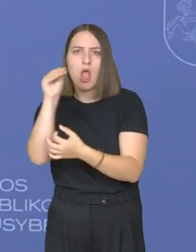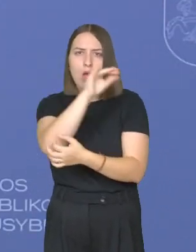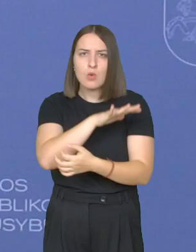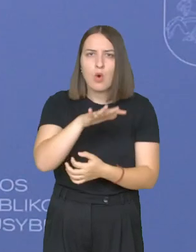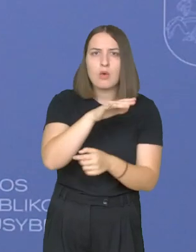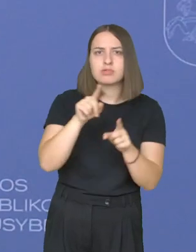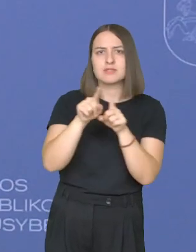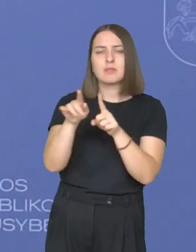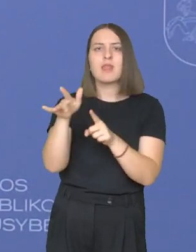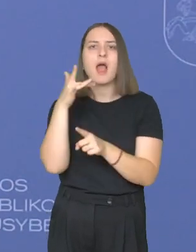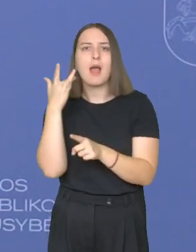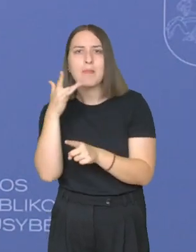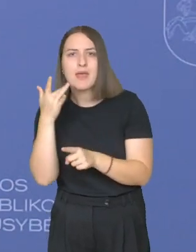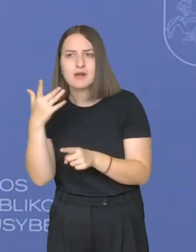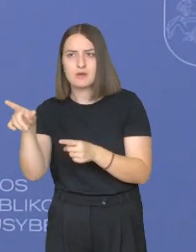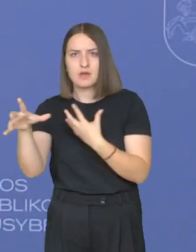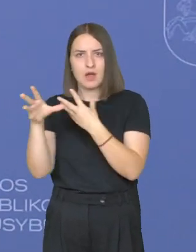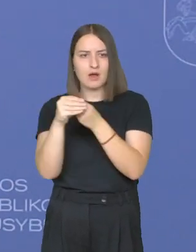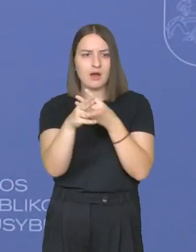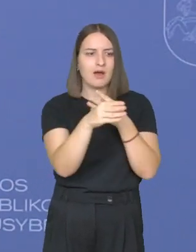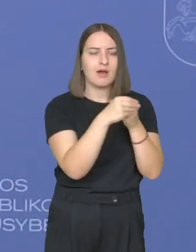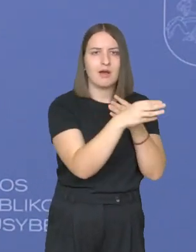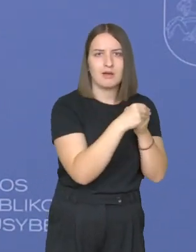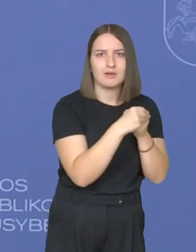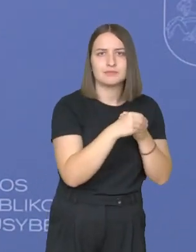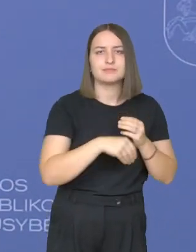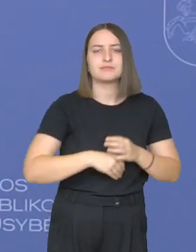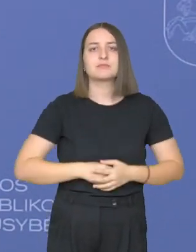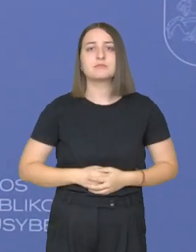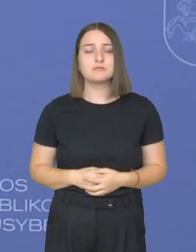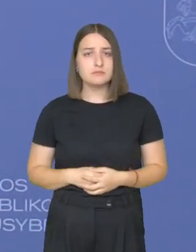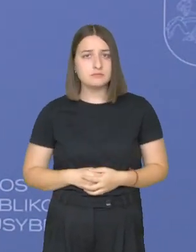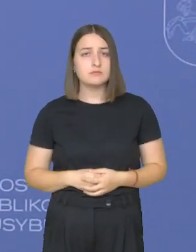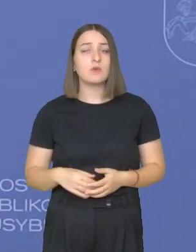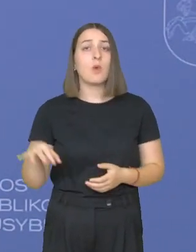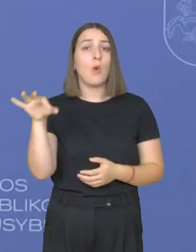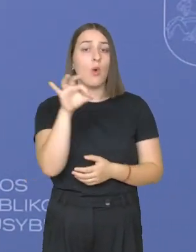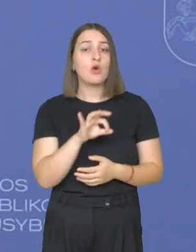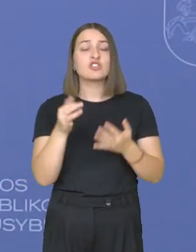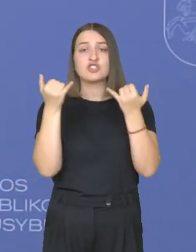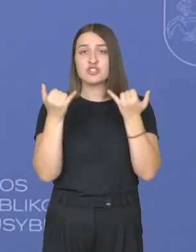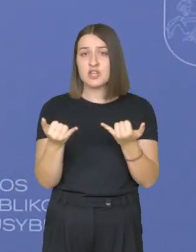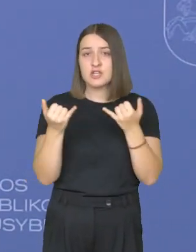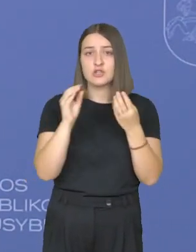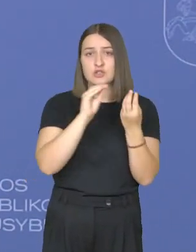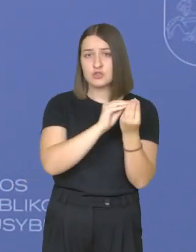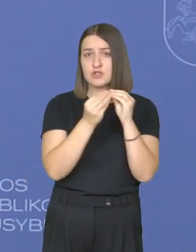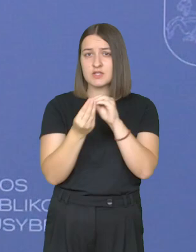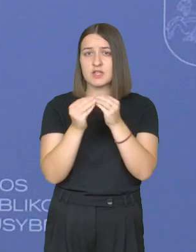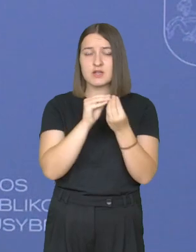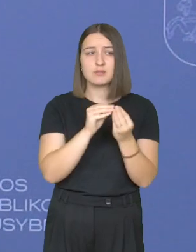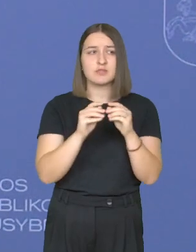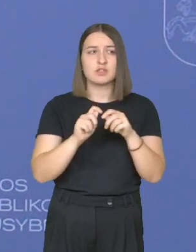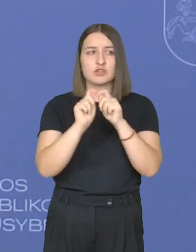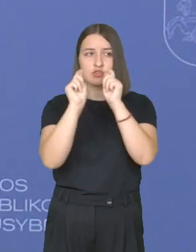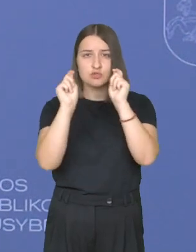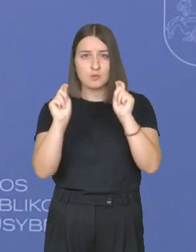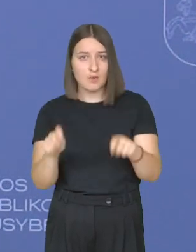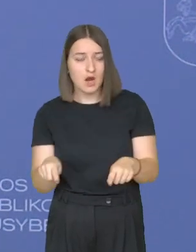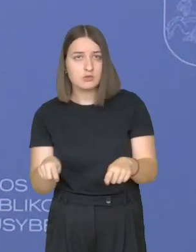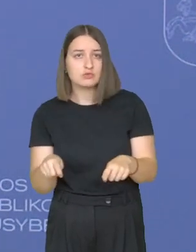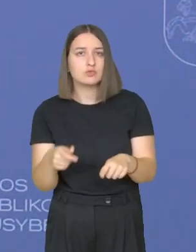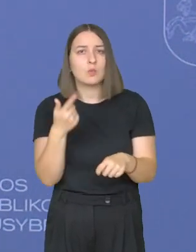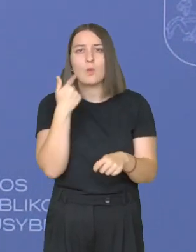amerikos valstijose a kalbant apie šiandienos susitarimą gal reiktų pradėt nuo to kad lietuva turi